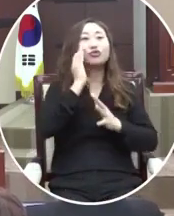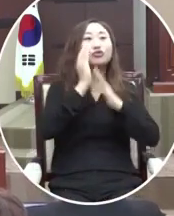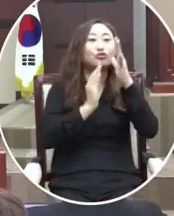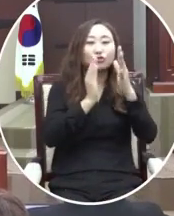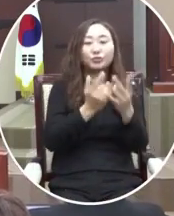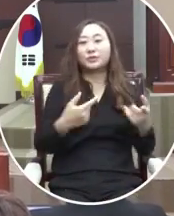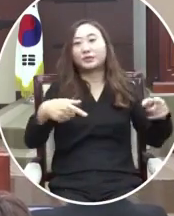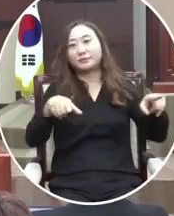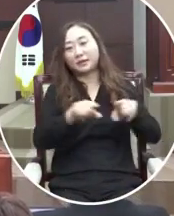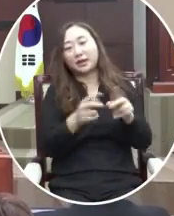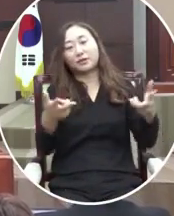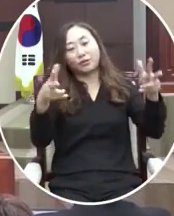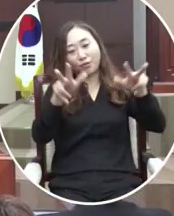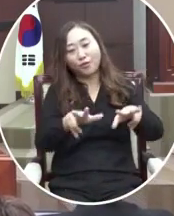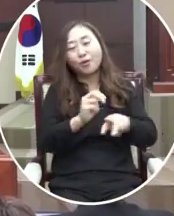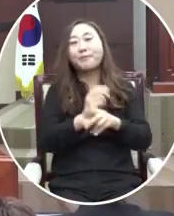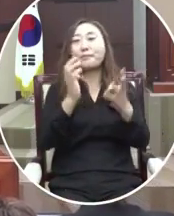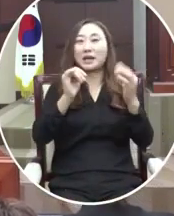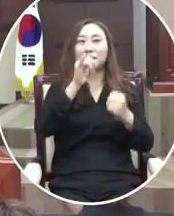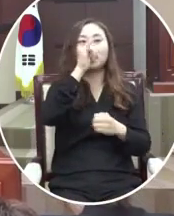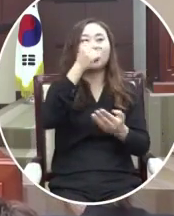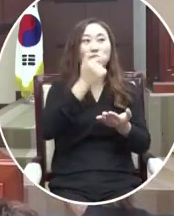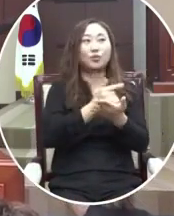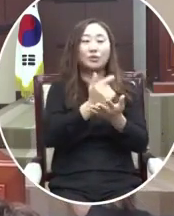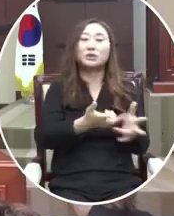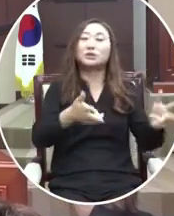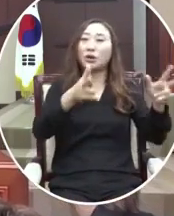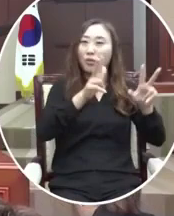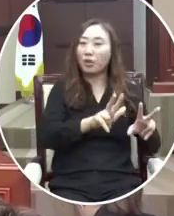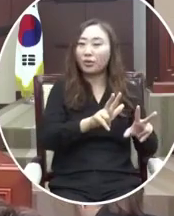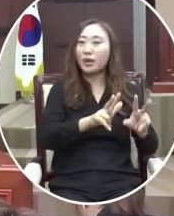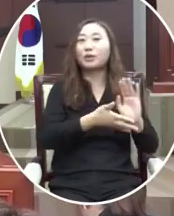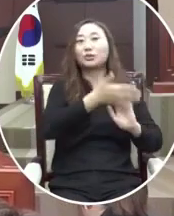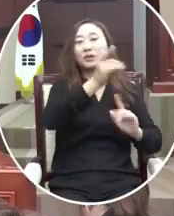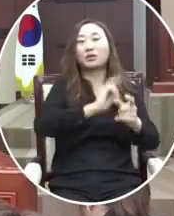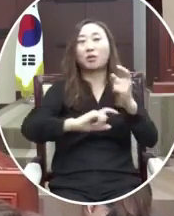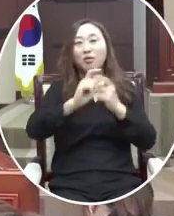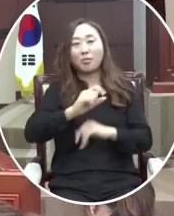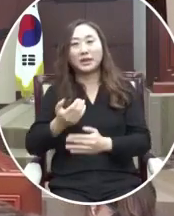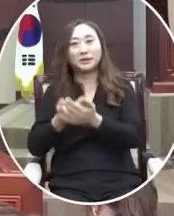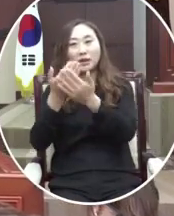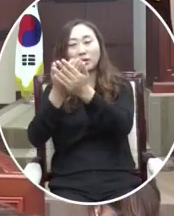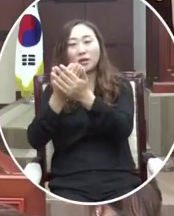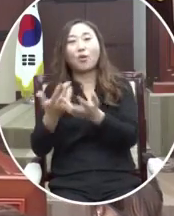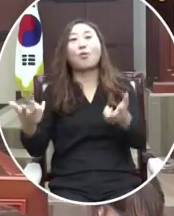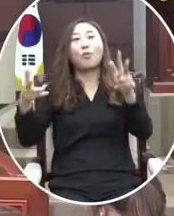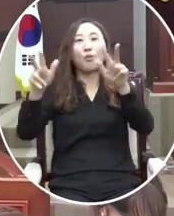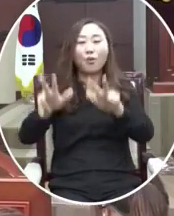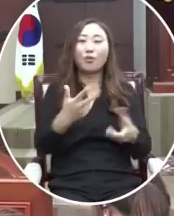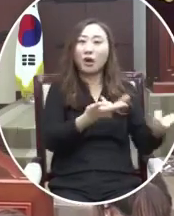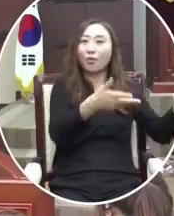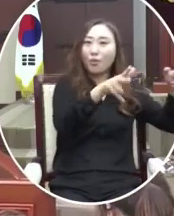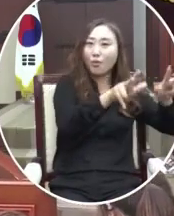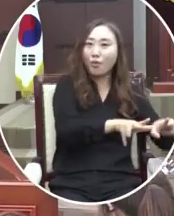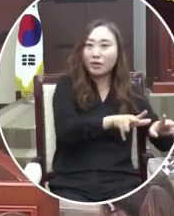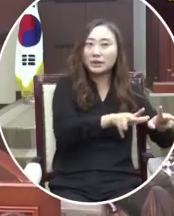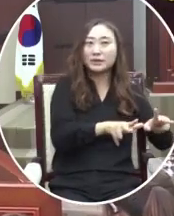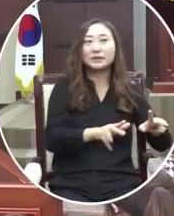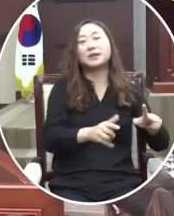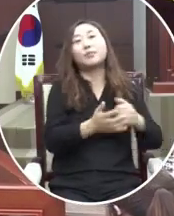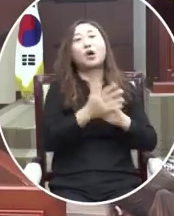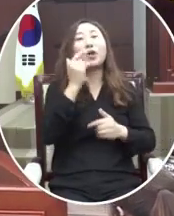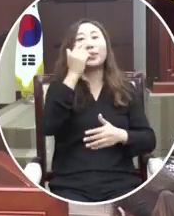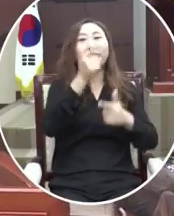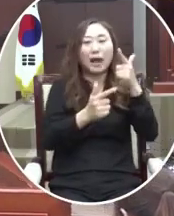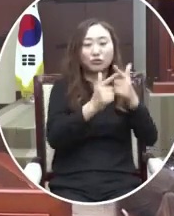숲세권이 공세권 있니다 노구는 앞으로 정원의 도시에서 한 걸음 더 나아가 공원과 공원을 가로수와